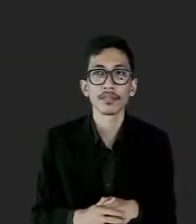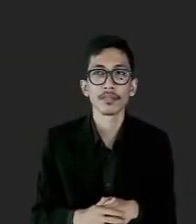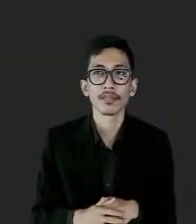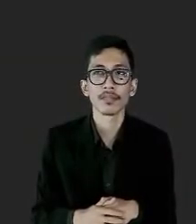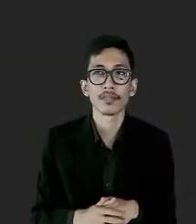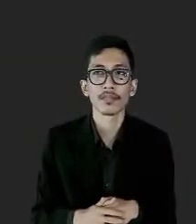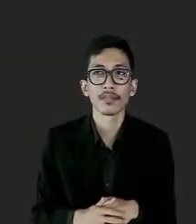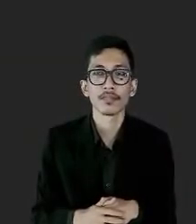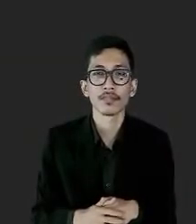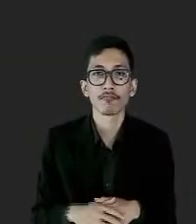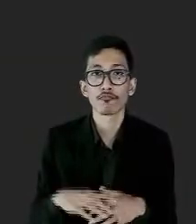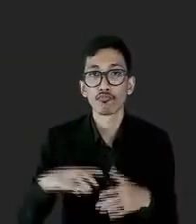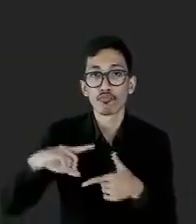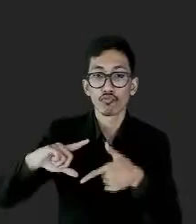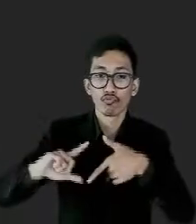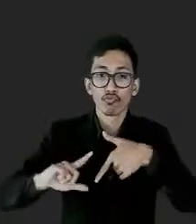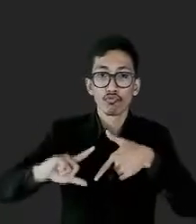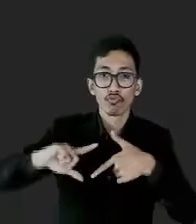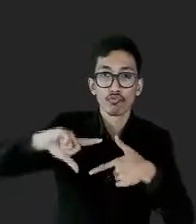Pak, ya. Sudah oke, kah?